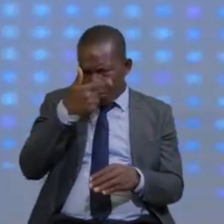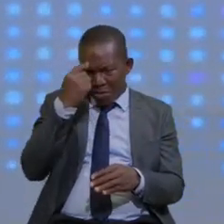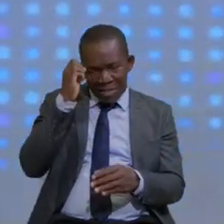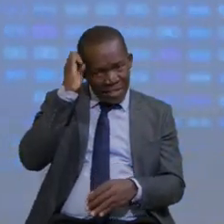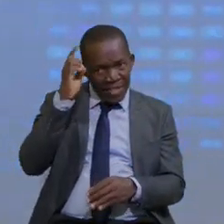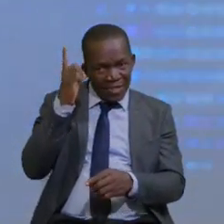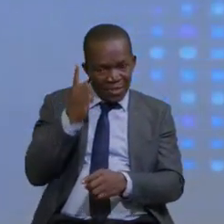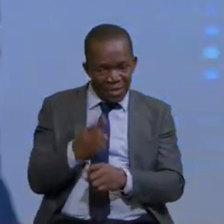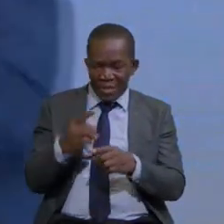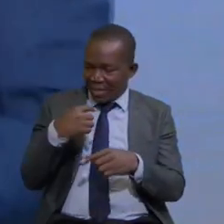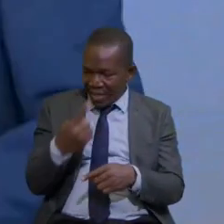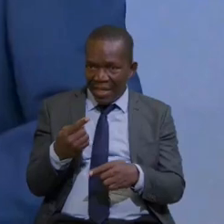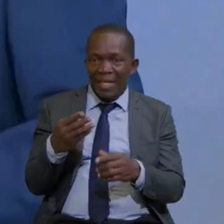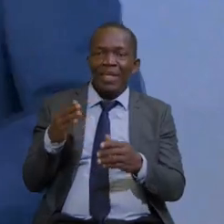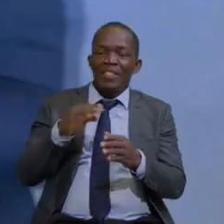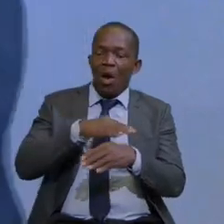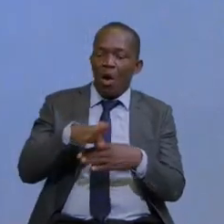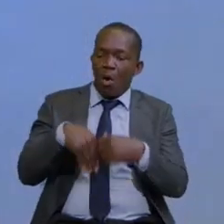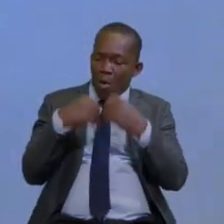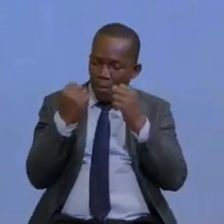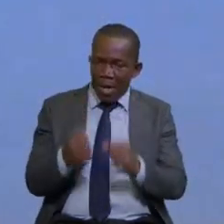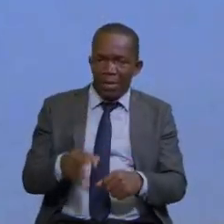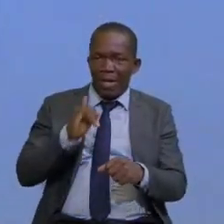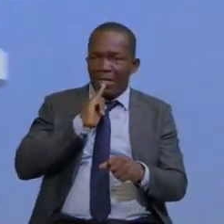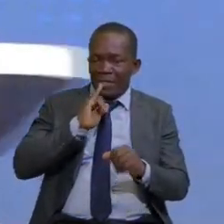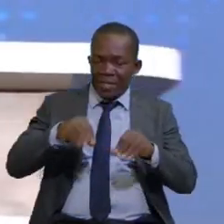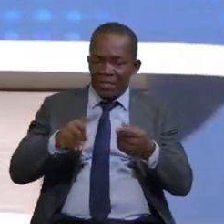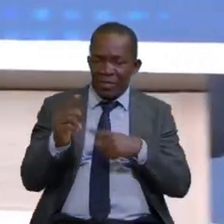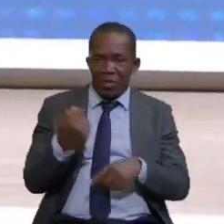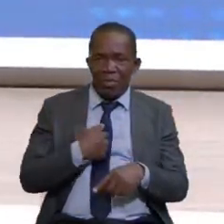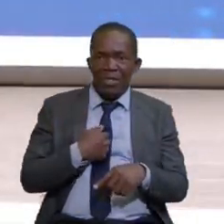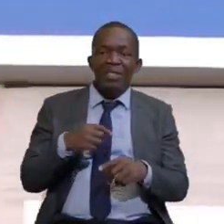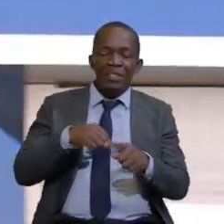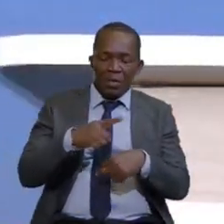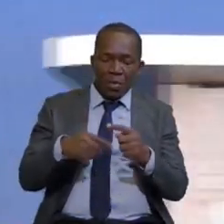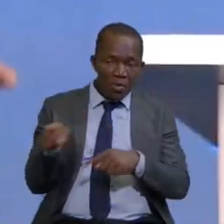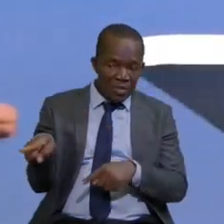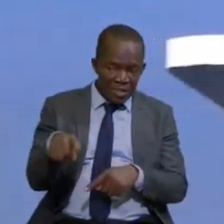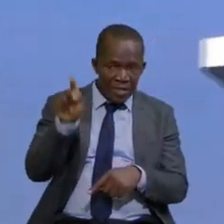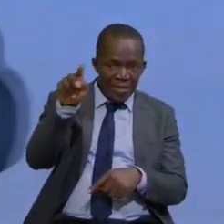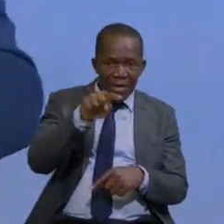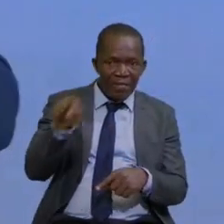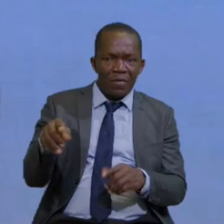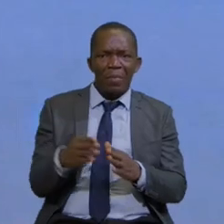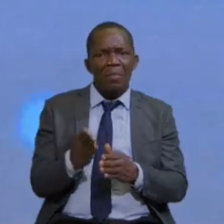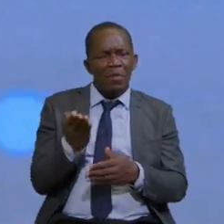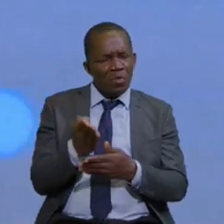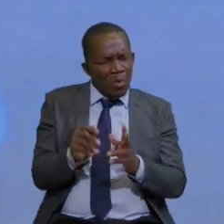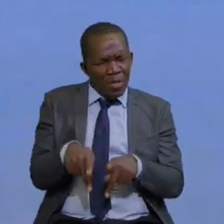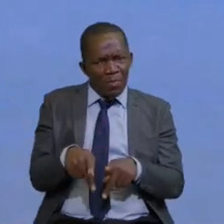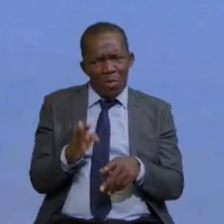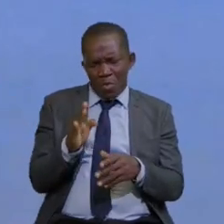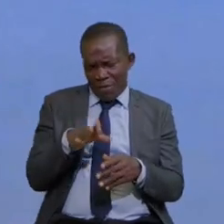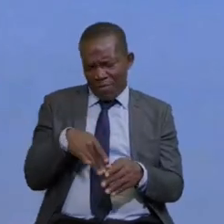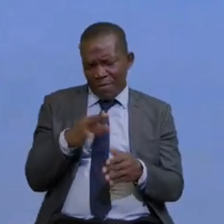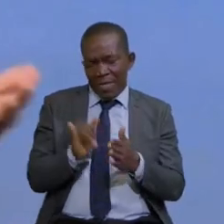terre. Il a dit, allez. Il y a certaines personnes, dans chaque message, dans tout ce qu'ils disent, ils doivent